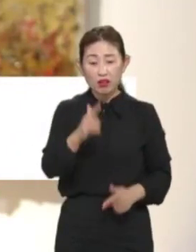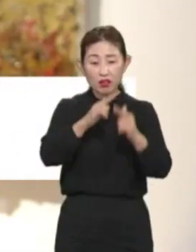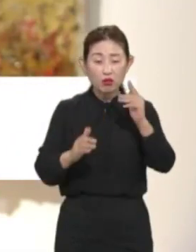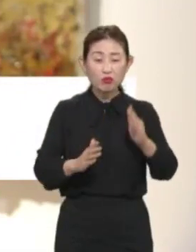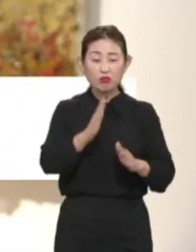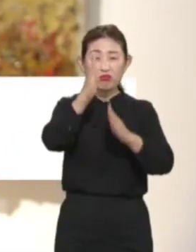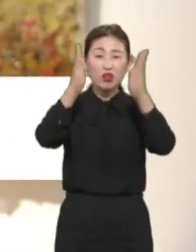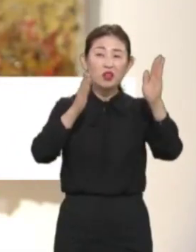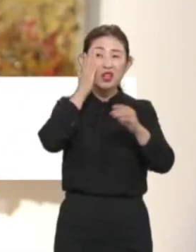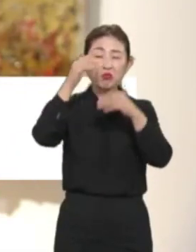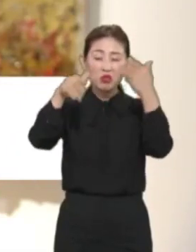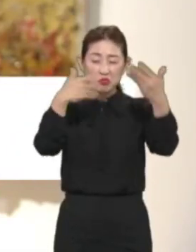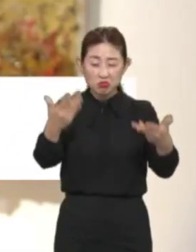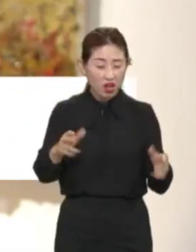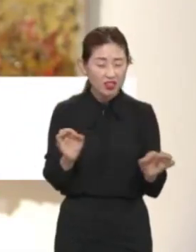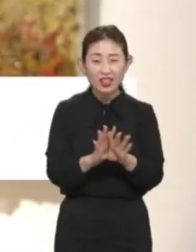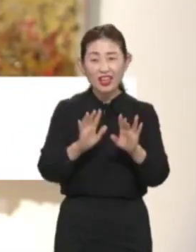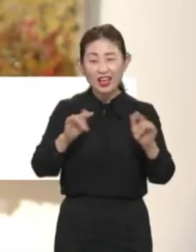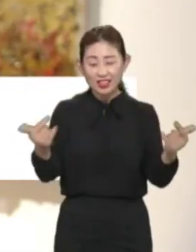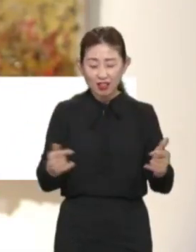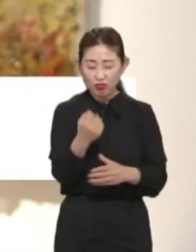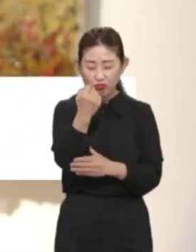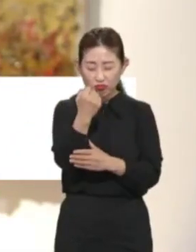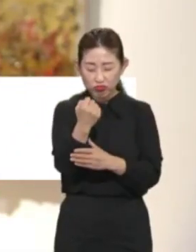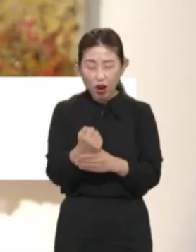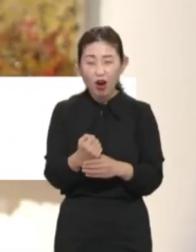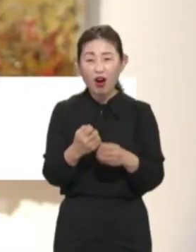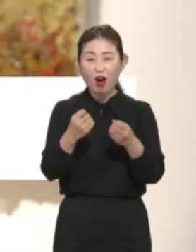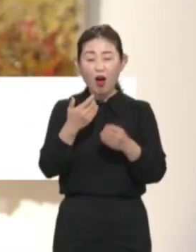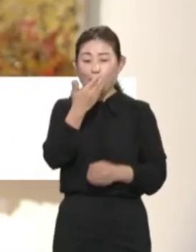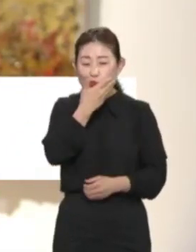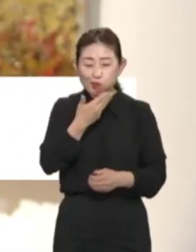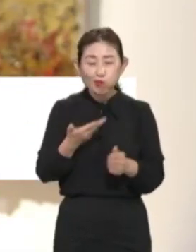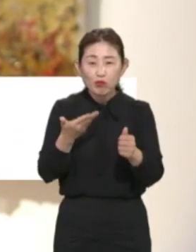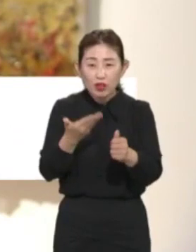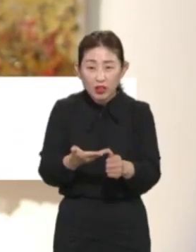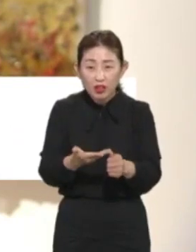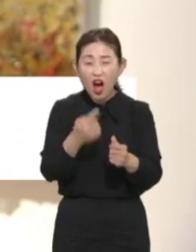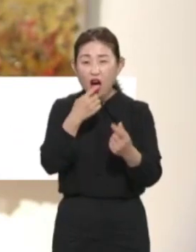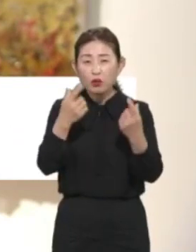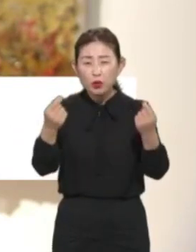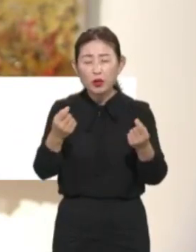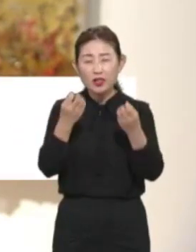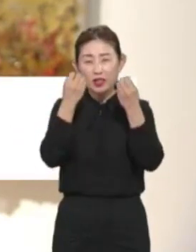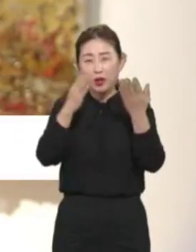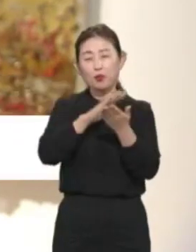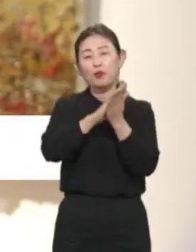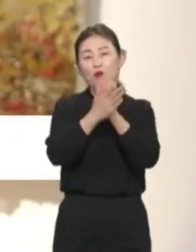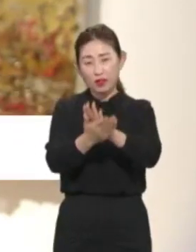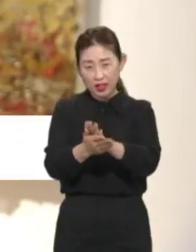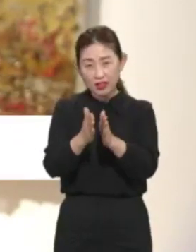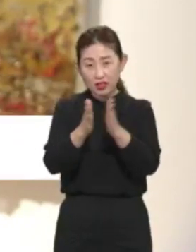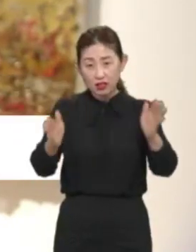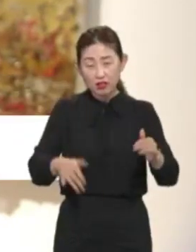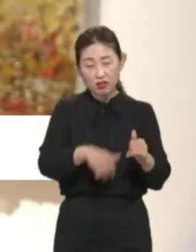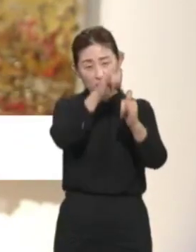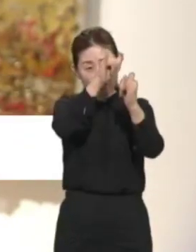아니라 그게 자연분이 돼서 또 새로운 시작을 알리는 것처럼 저희 헤레디움도 그동안의